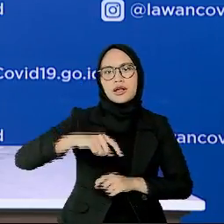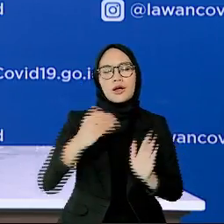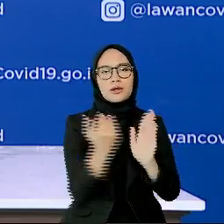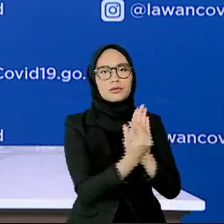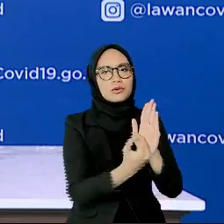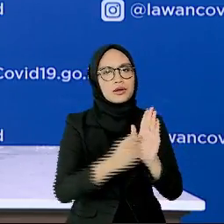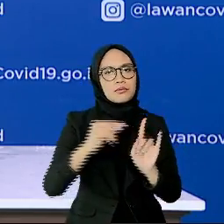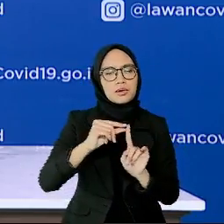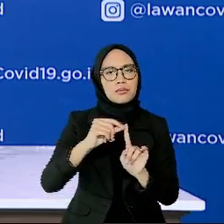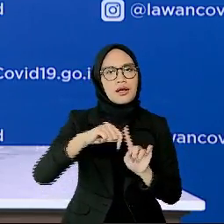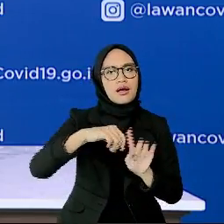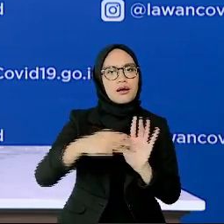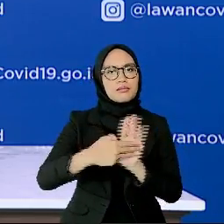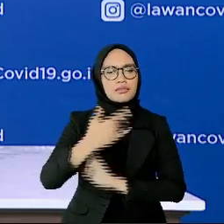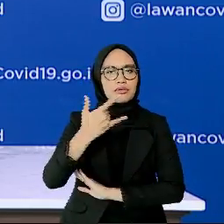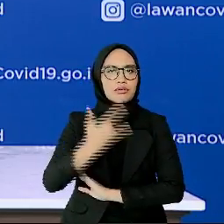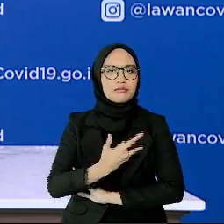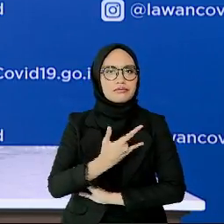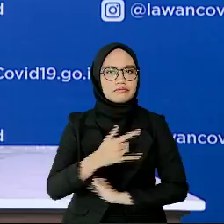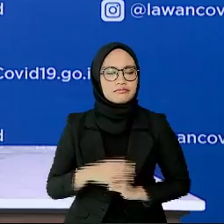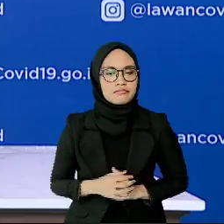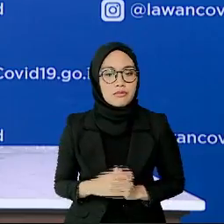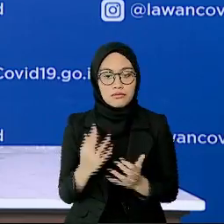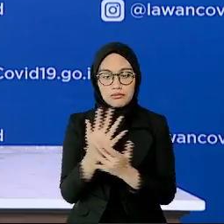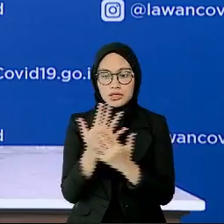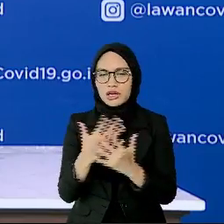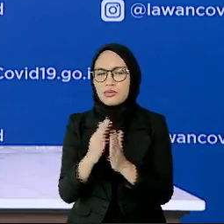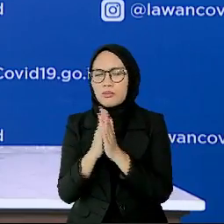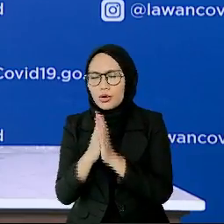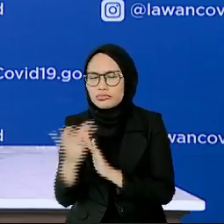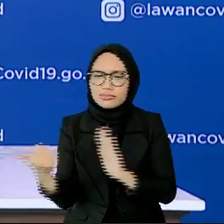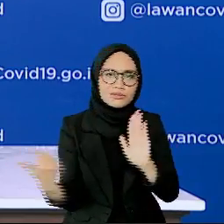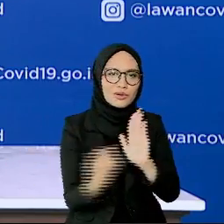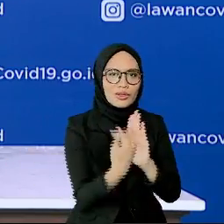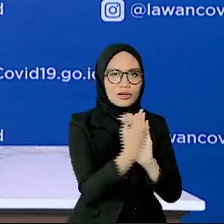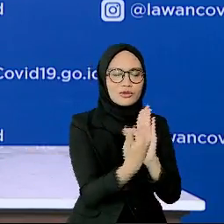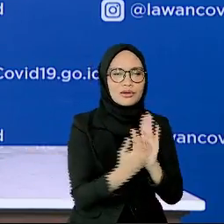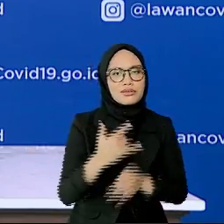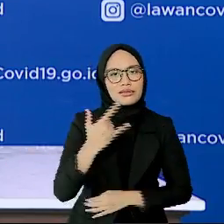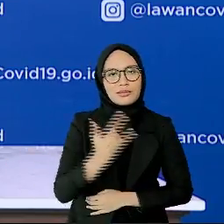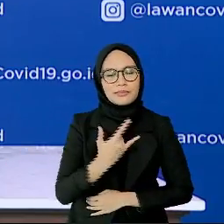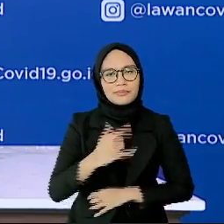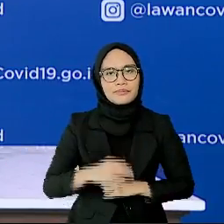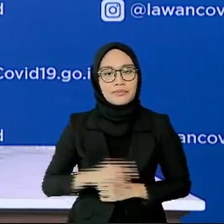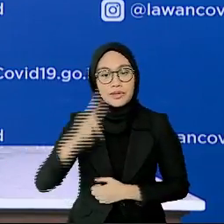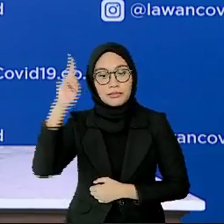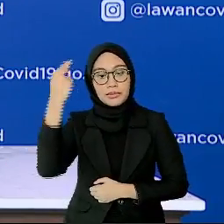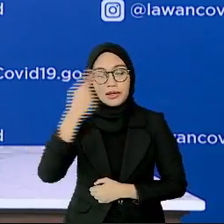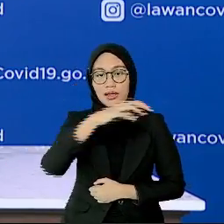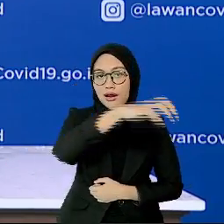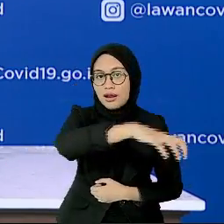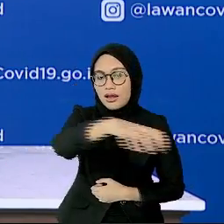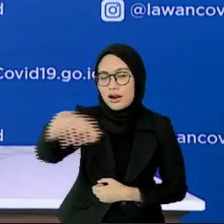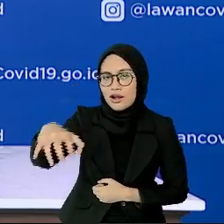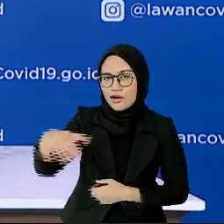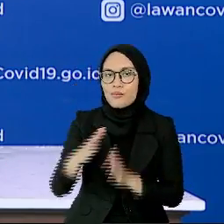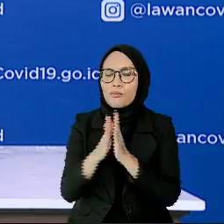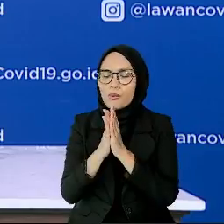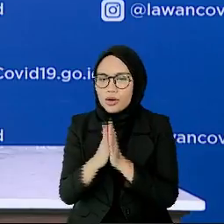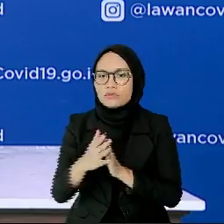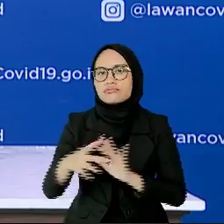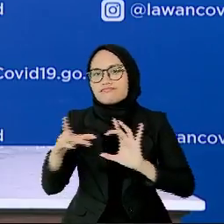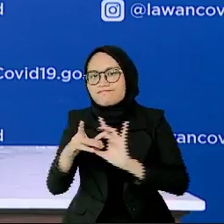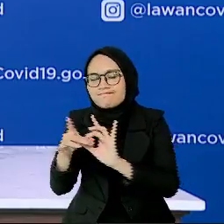masyarakat diminta untuk mematuhi kebijakan pemerintah dan kepada pemerintah daerah untuk dapat mengawasi dan mengendalikan mobilitas